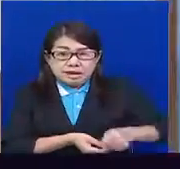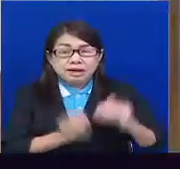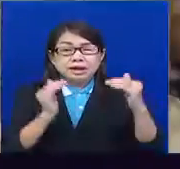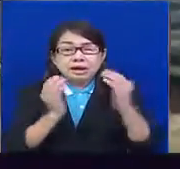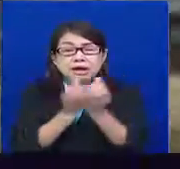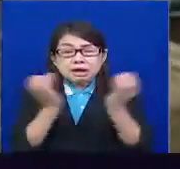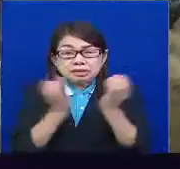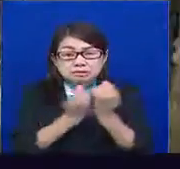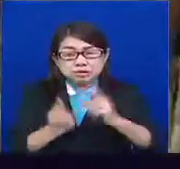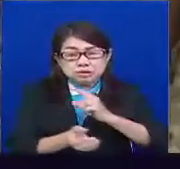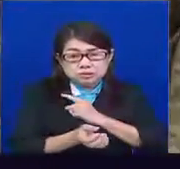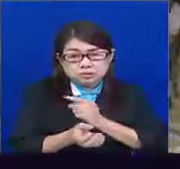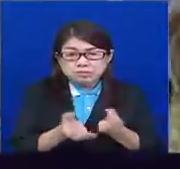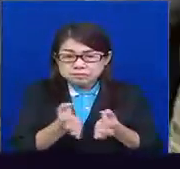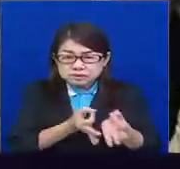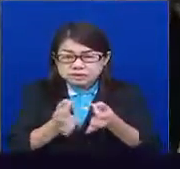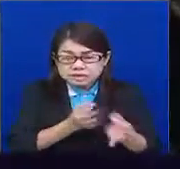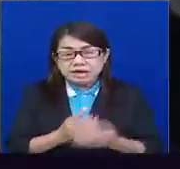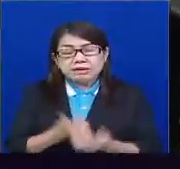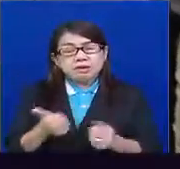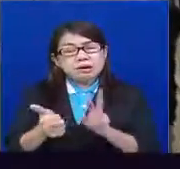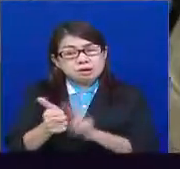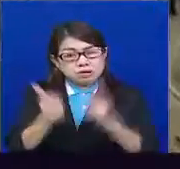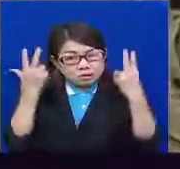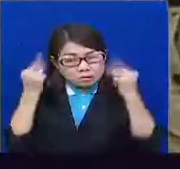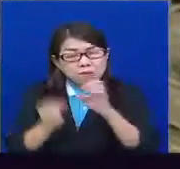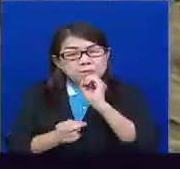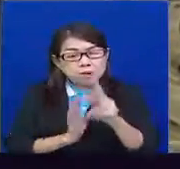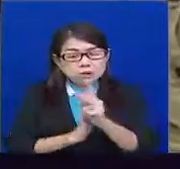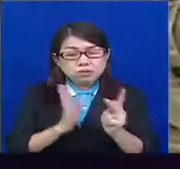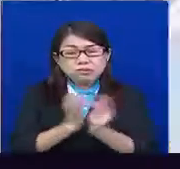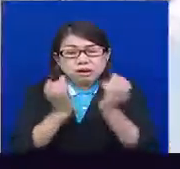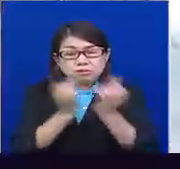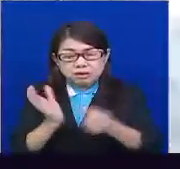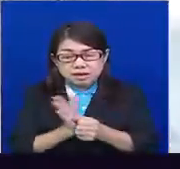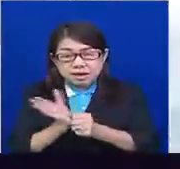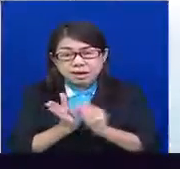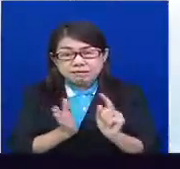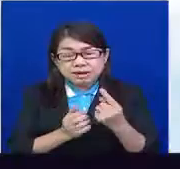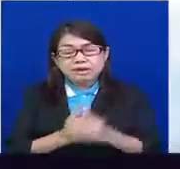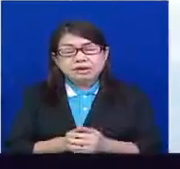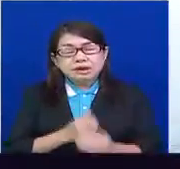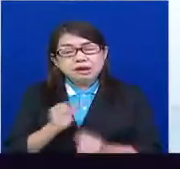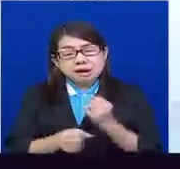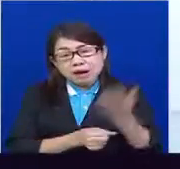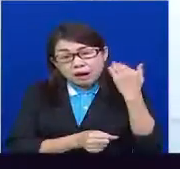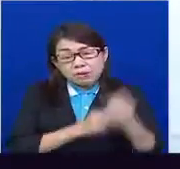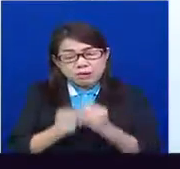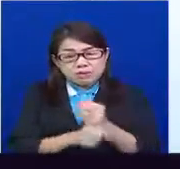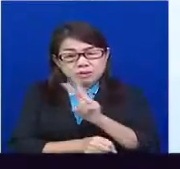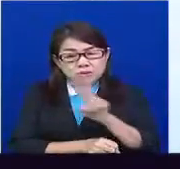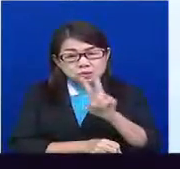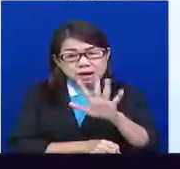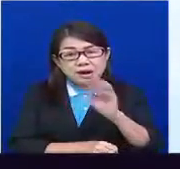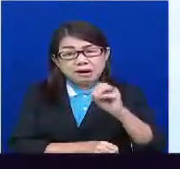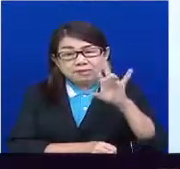ถึงเหตุผลการเสนอแก้ไขรัฐธรรมนูญฉบับชั่วคราว 25 157เพื่อเพิ่มจำนวนสมาชิกสภานิติบัญญัติแห่งชาติหรือสนชอีก30